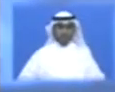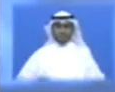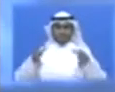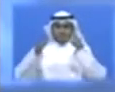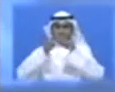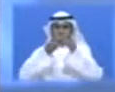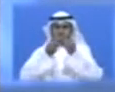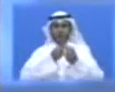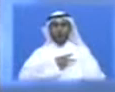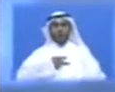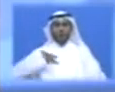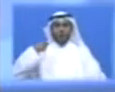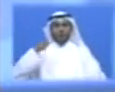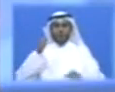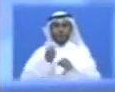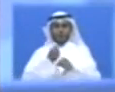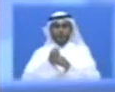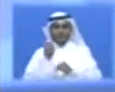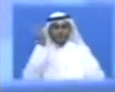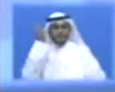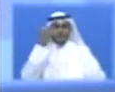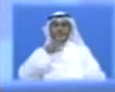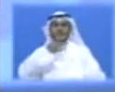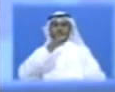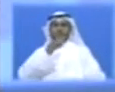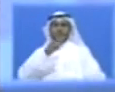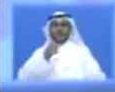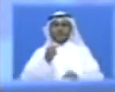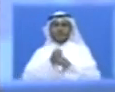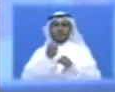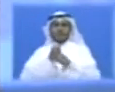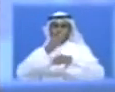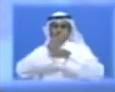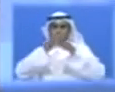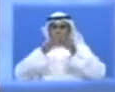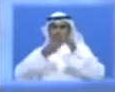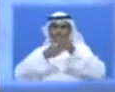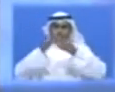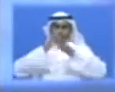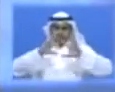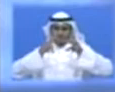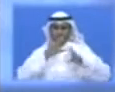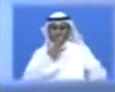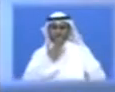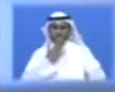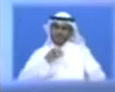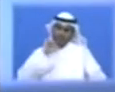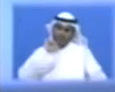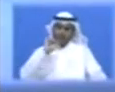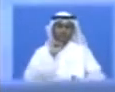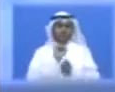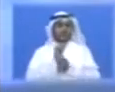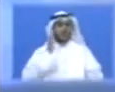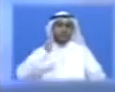ضمن مشاريع الحكومة التنموية الجديدة، إنشاء مبنى جديد مستقل لإدارة رعاية الأحداث، والذي سيكون